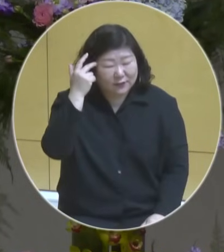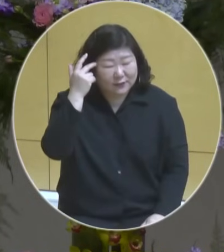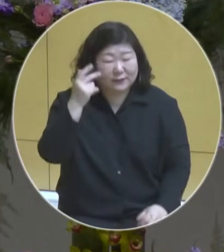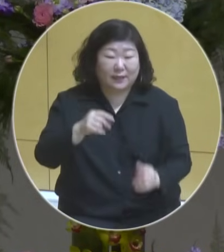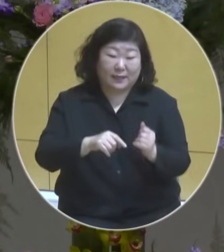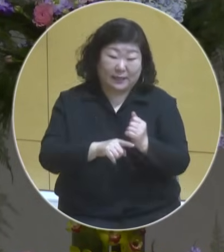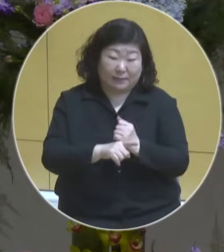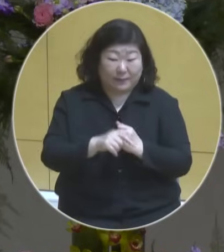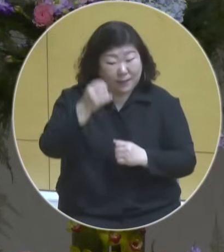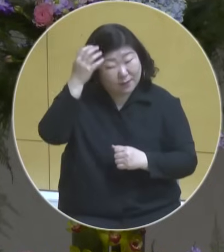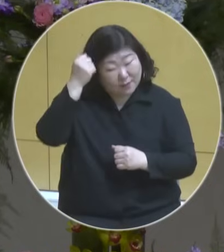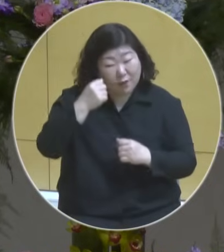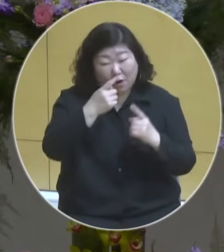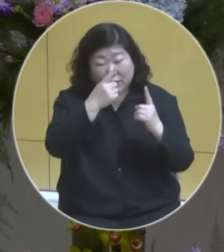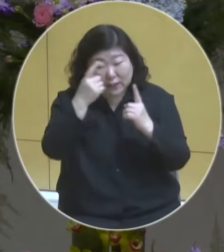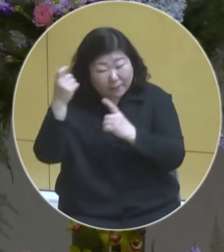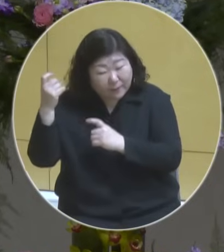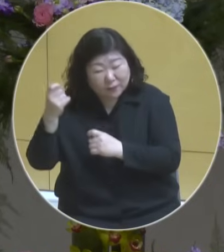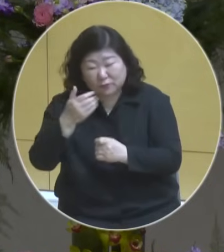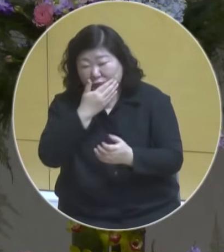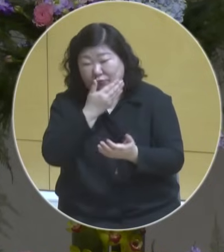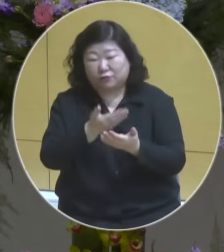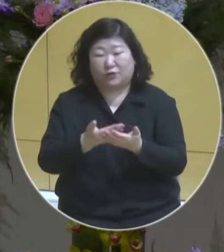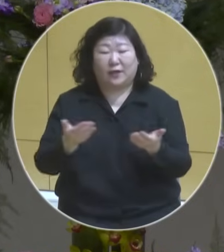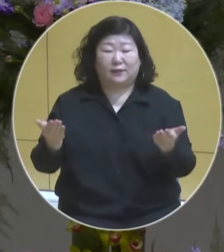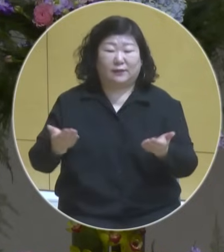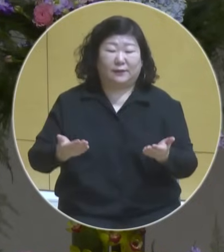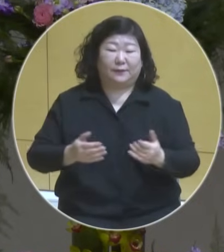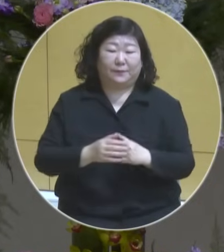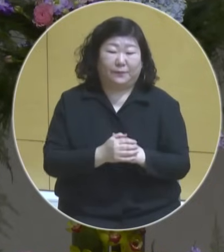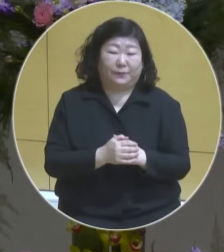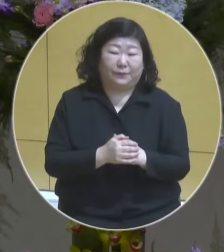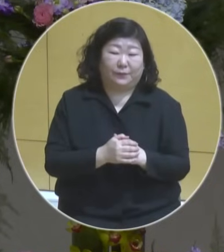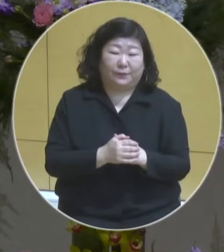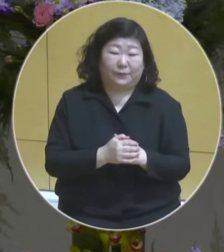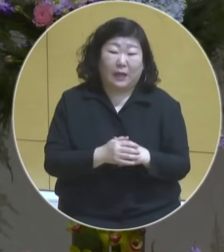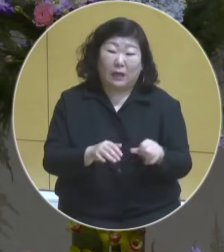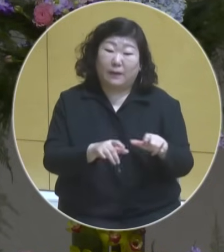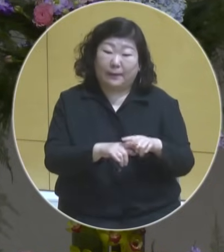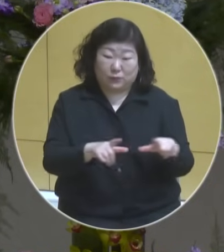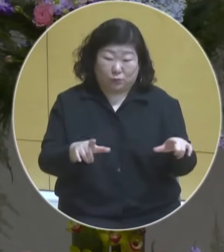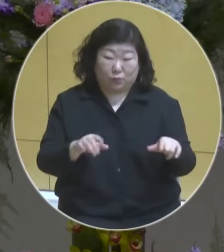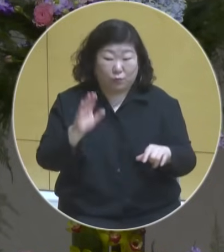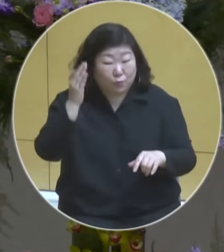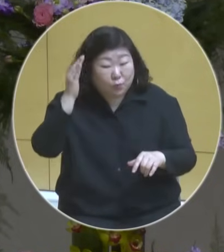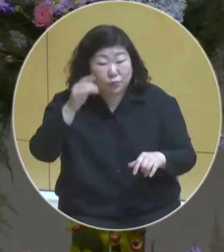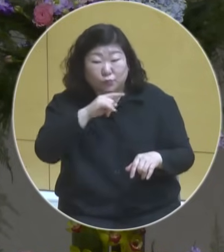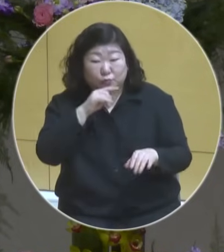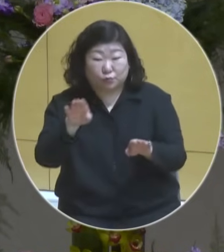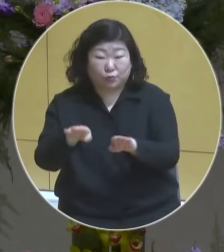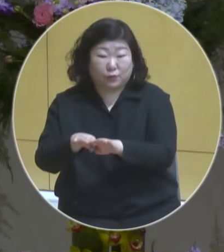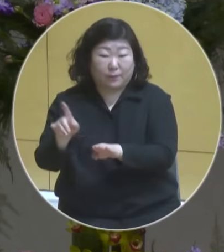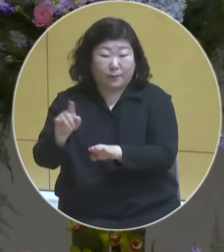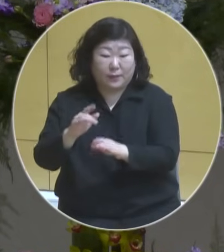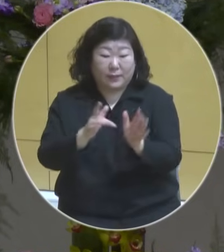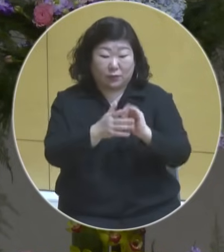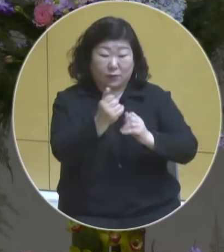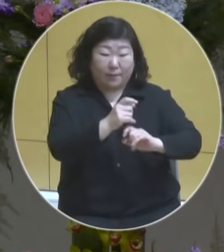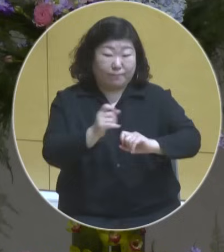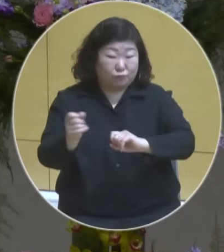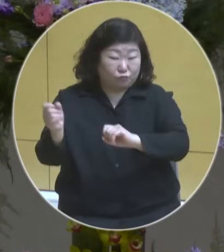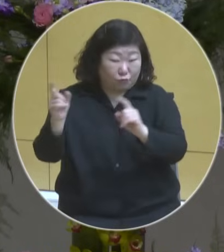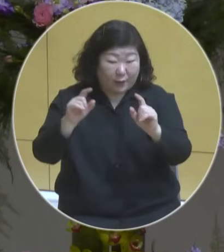지키는 것은 여전히 중요한 것입니다 일반적으로 오늘날의 주일은 예수님이 부활하신 주일로